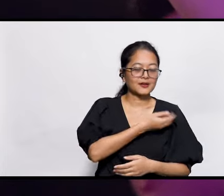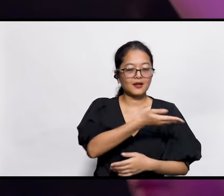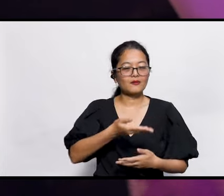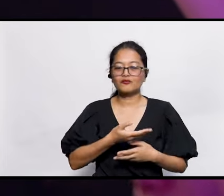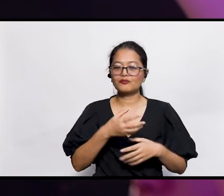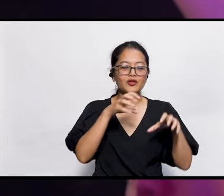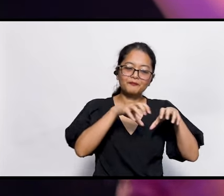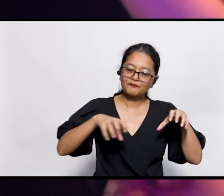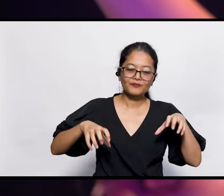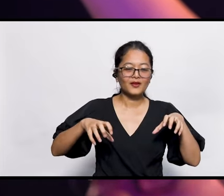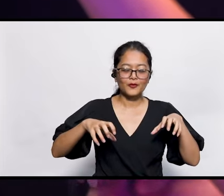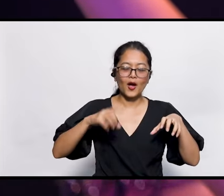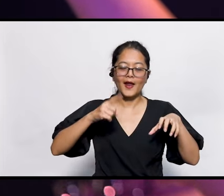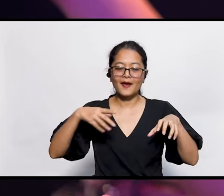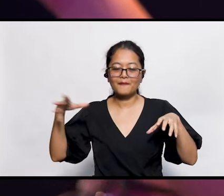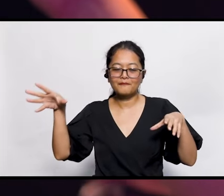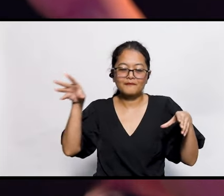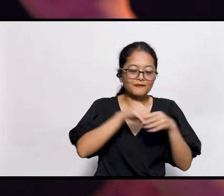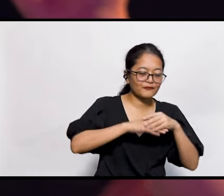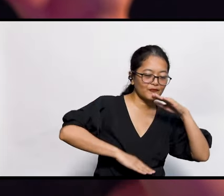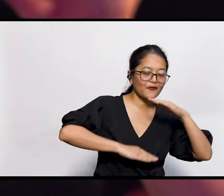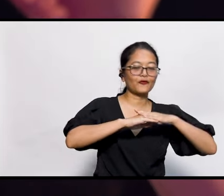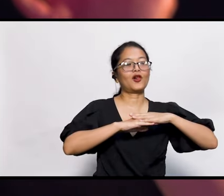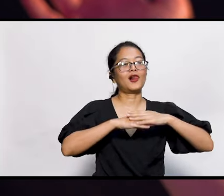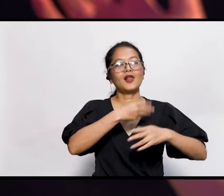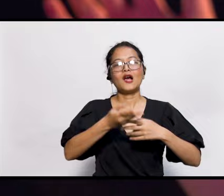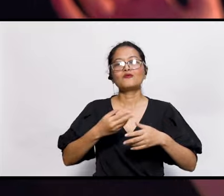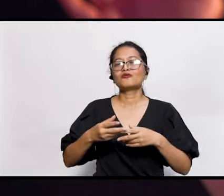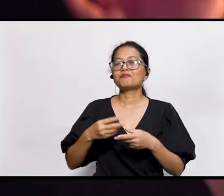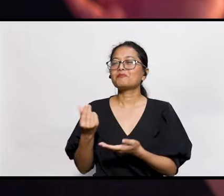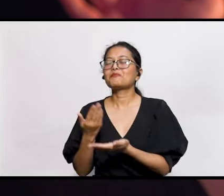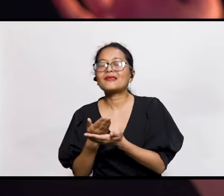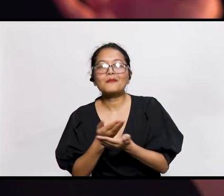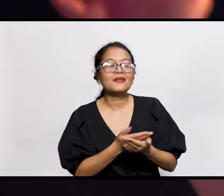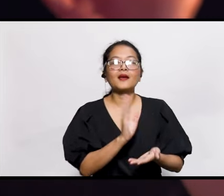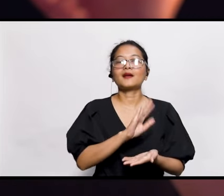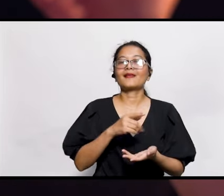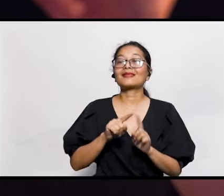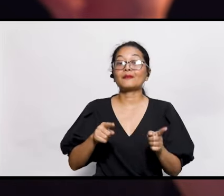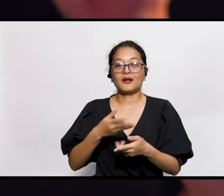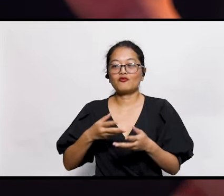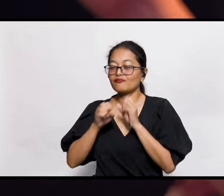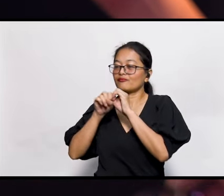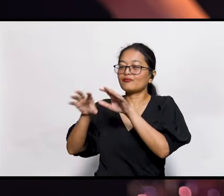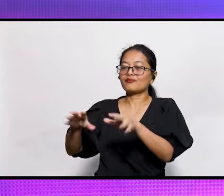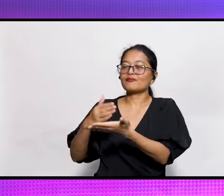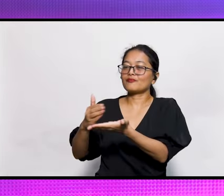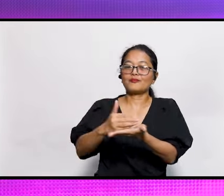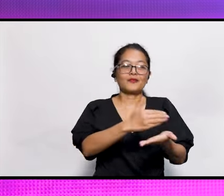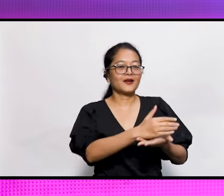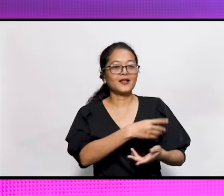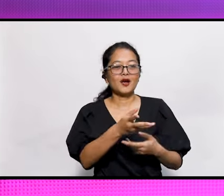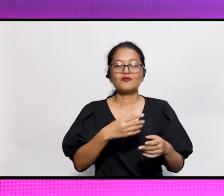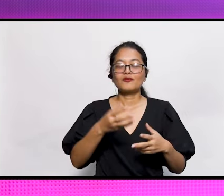tidak meminta pinjaman melainkan memberikan pinjaman Allah akan membuat engkau menjadi kepala bukannya ekor hidupmu dipenuhi oleh iman